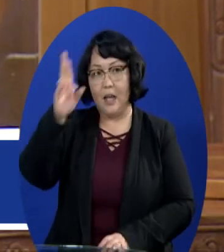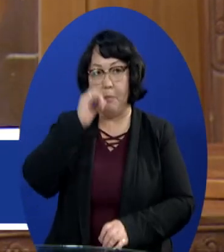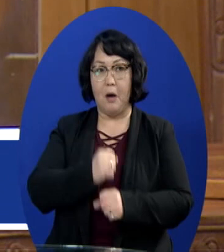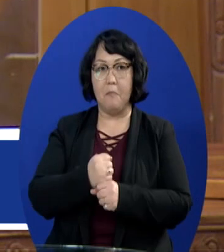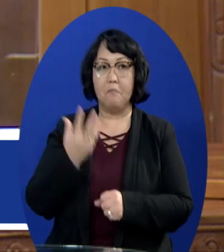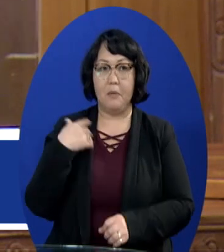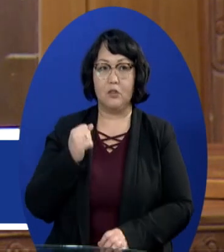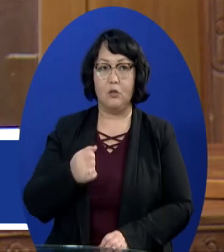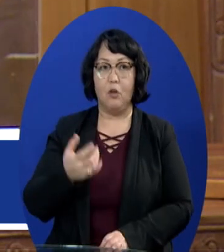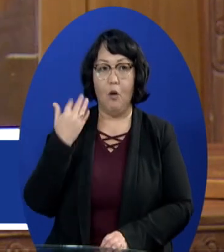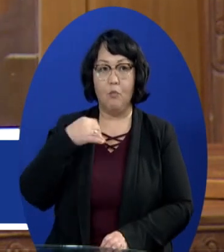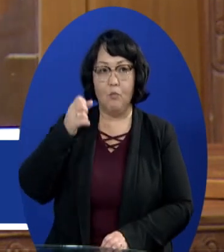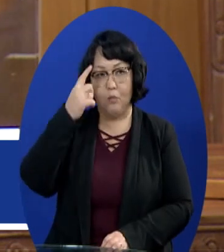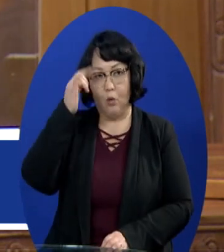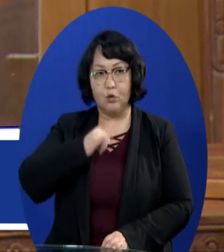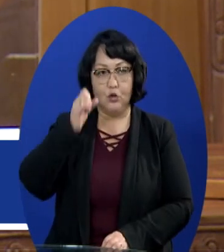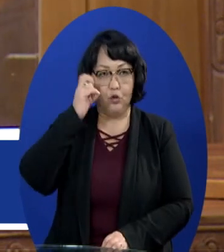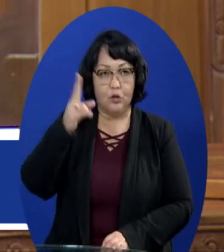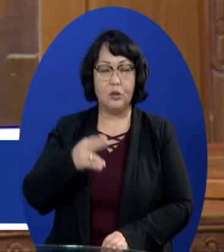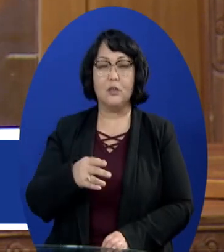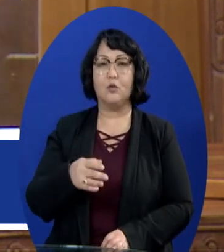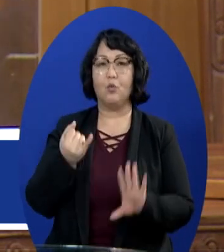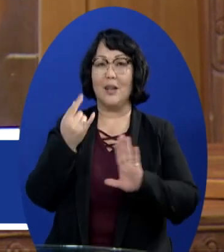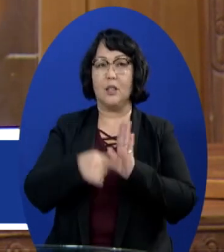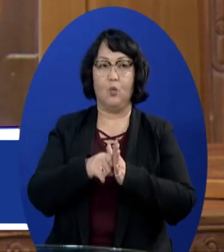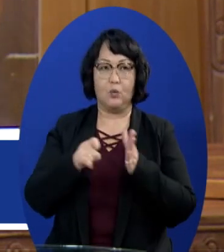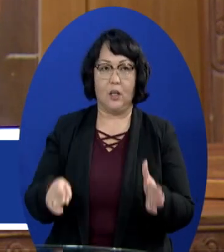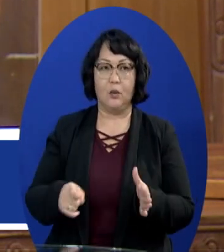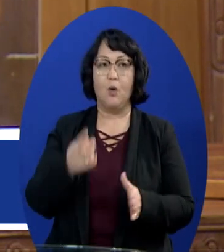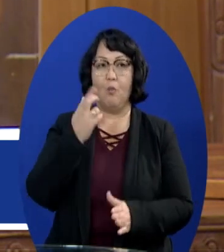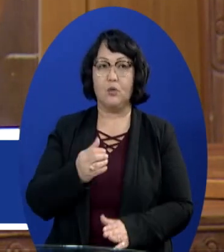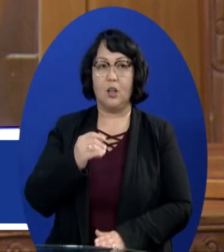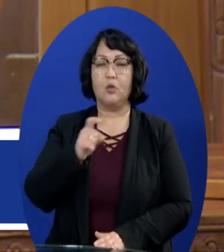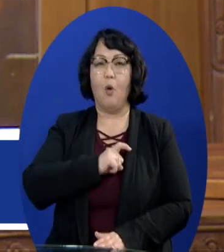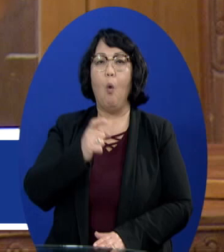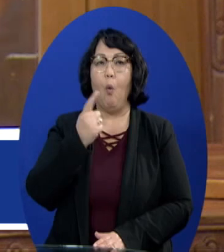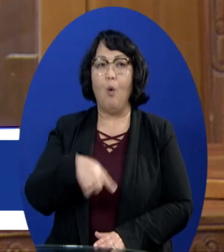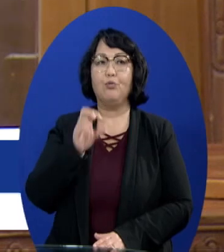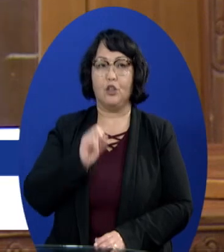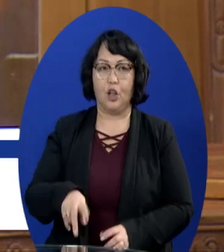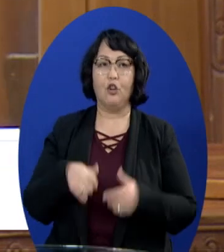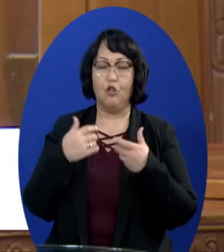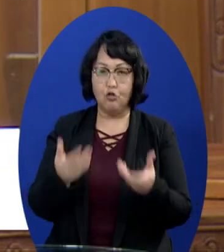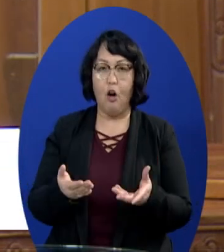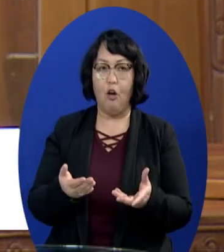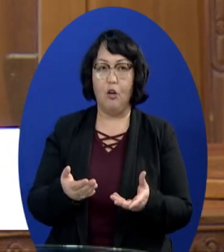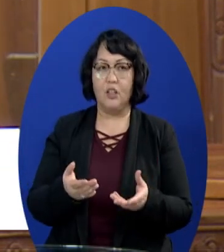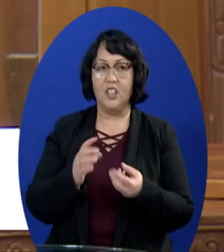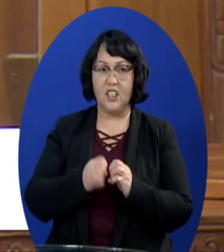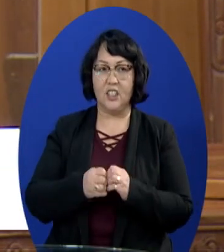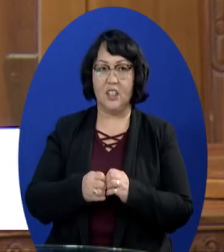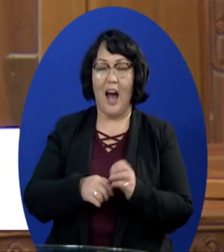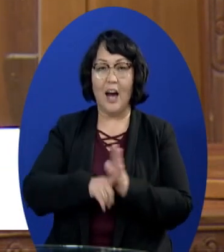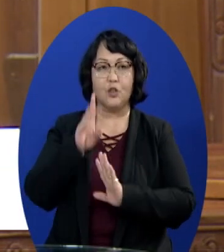өртөө хагас жилийн дотор энийг буцаагаад хөвчилчнаа гэсэн ийм байдлаар бид нар энийг анх зохицуултууд